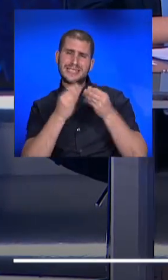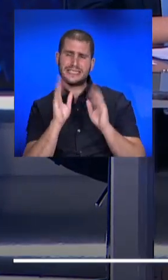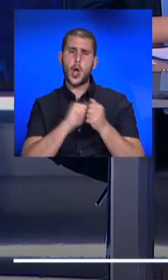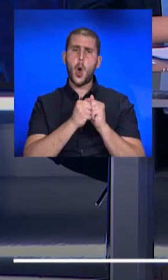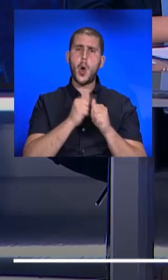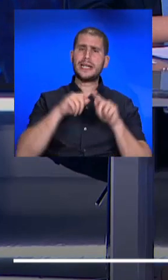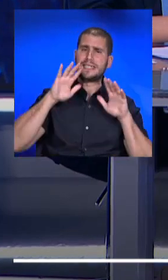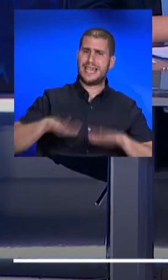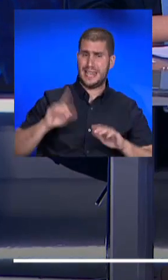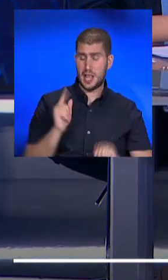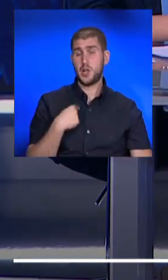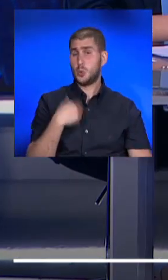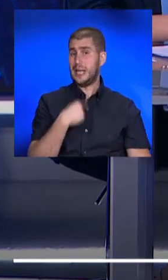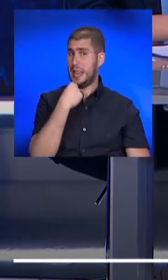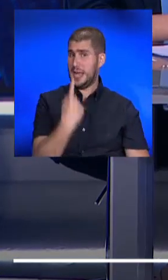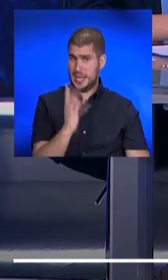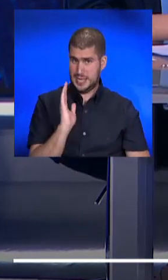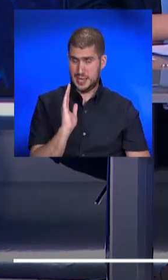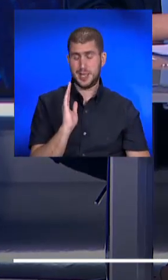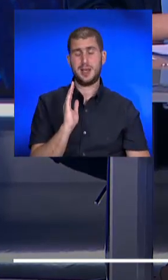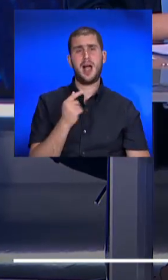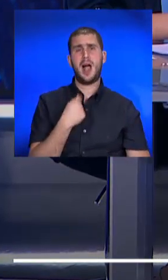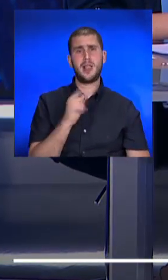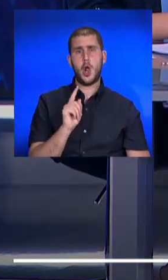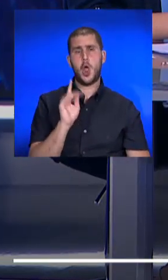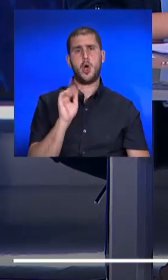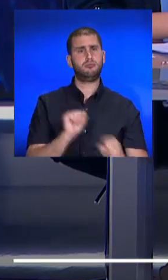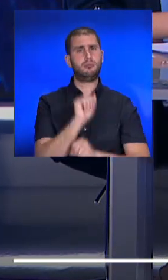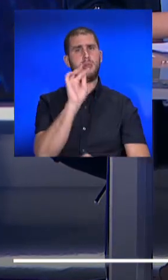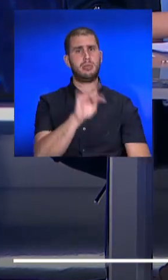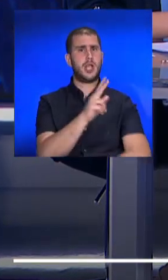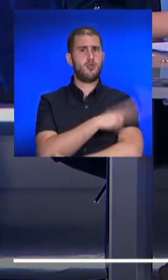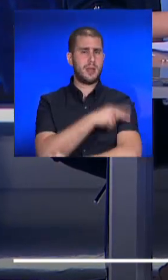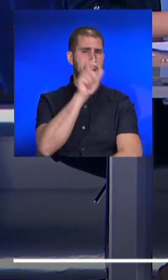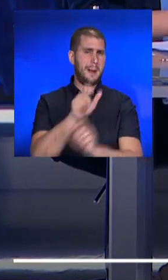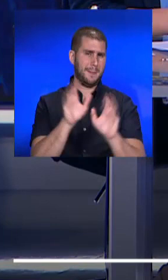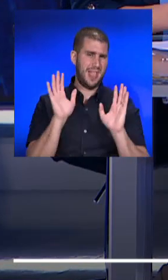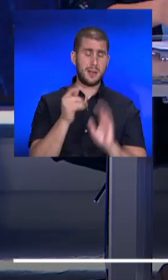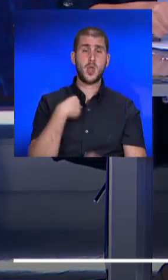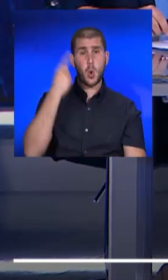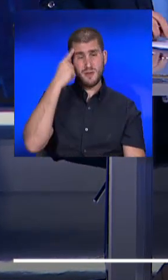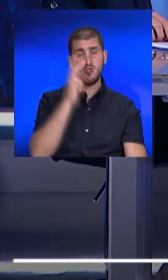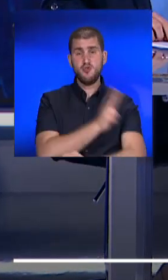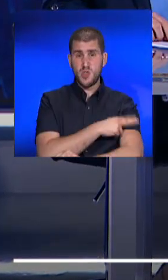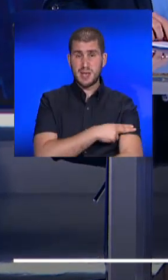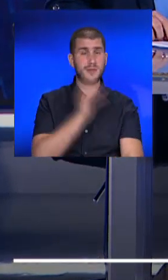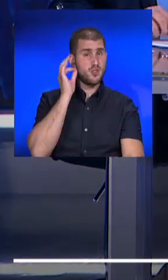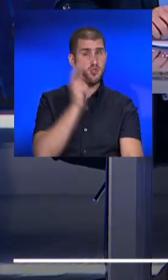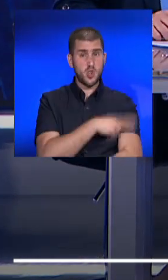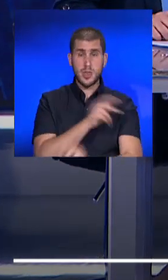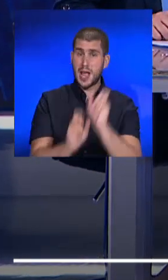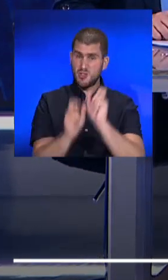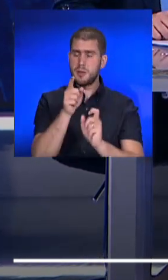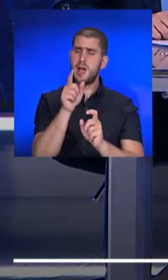רוצה להגיד, אני רוצה להדגיש שאני לא יוצאת נגד השוטרים כבני אדם. אני חושבת שהשוטרים והשוטרות כבני אדם הם